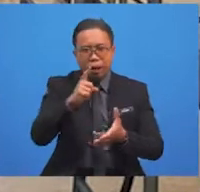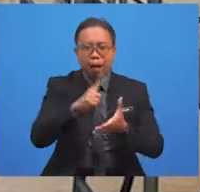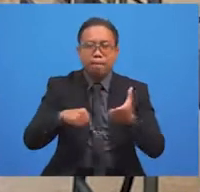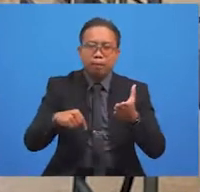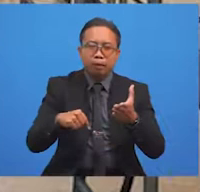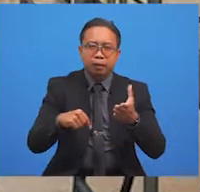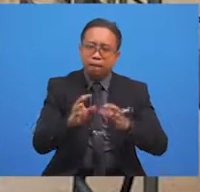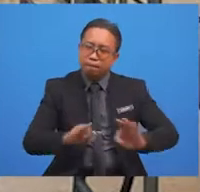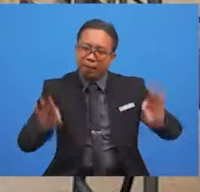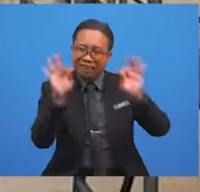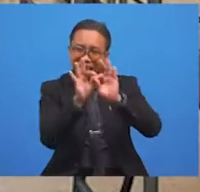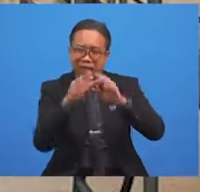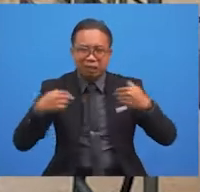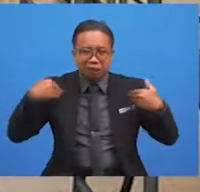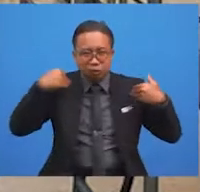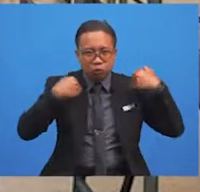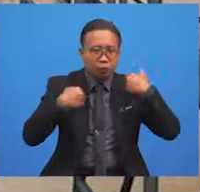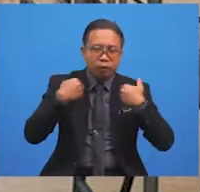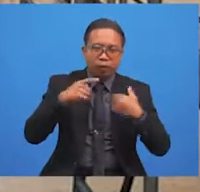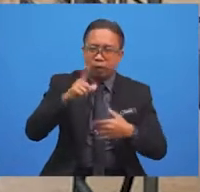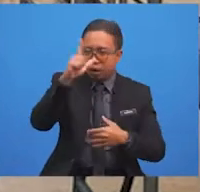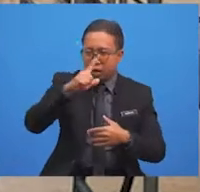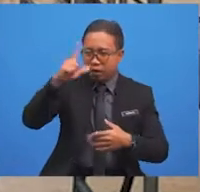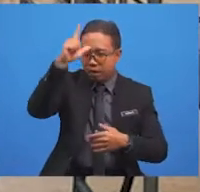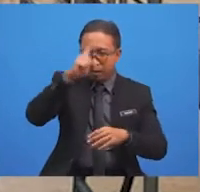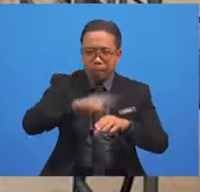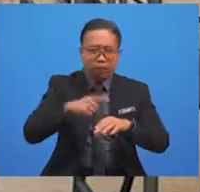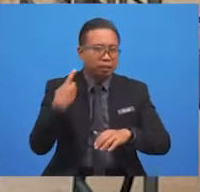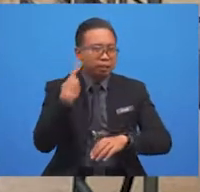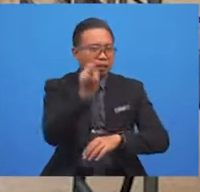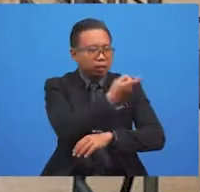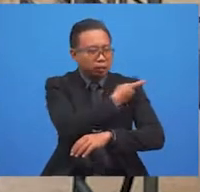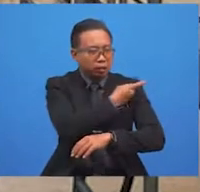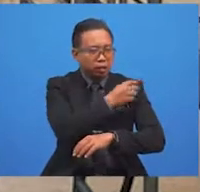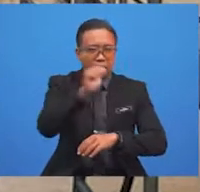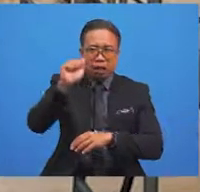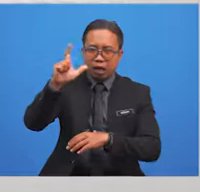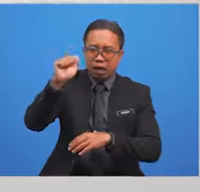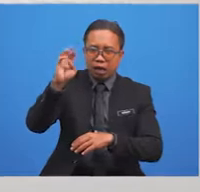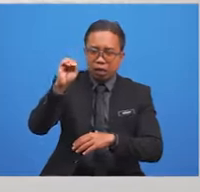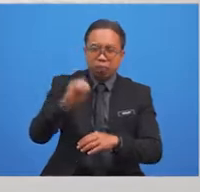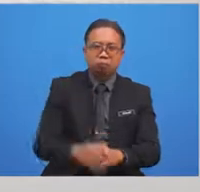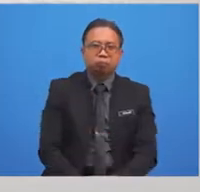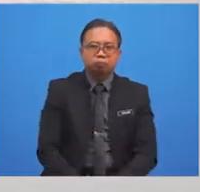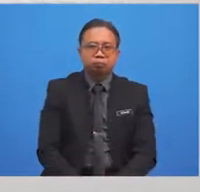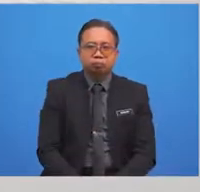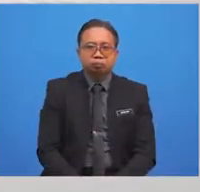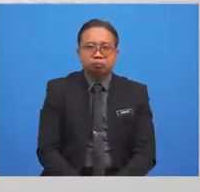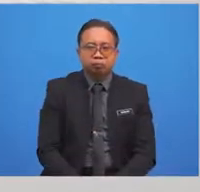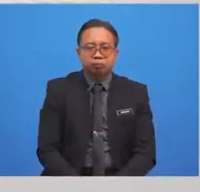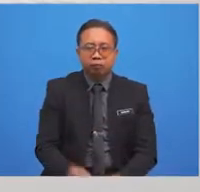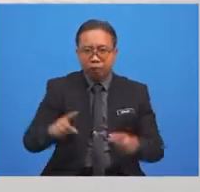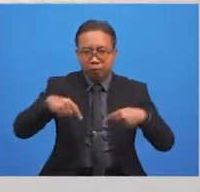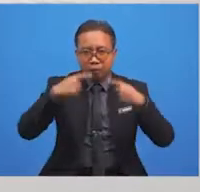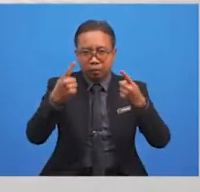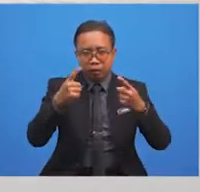Apakah kepentingan hidupan liar kepada kita dan alam sekitar? Baiklah, murid-murid, kita pergi